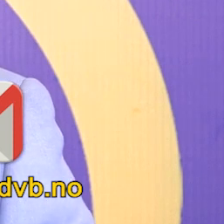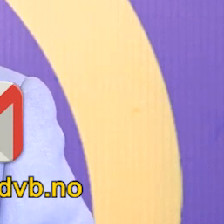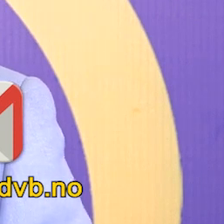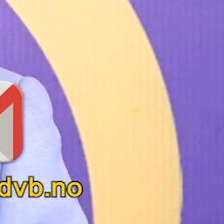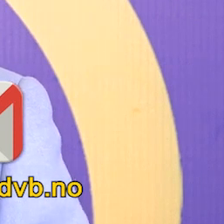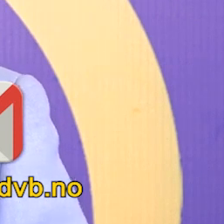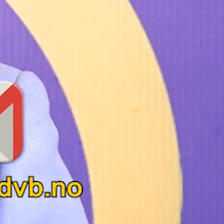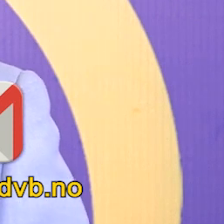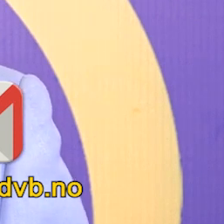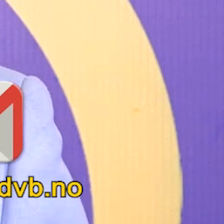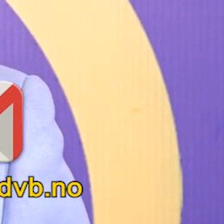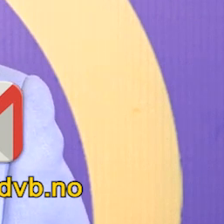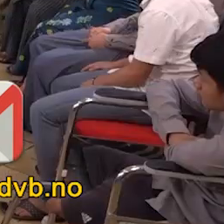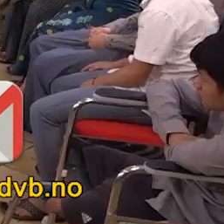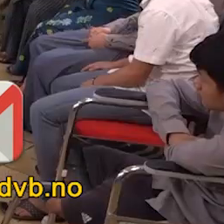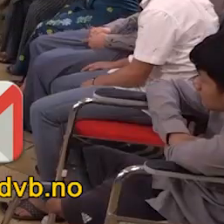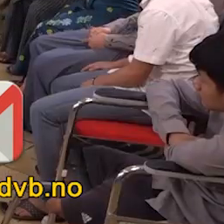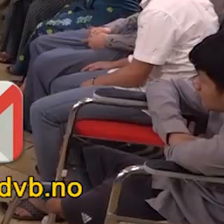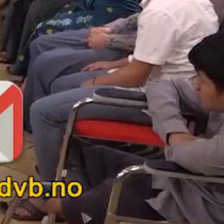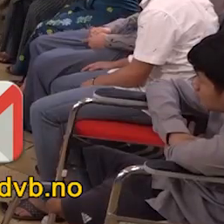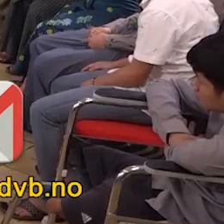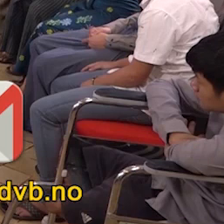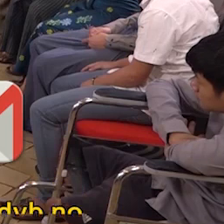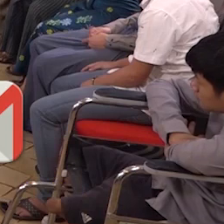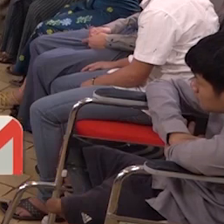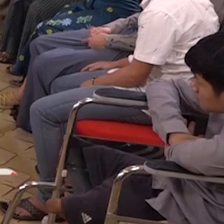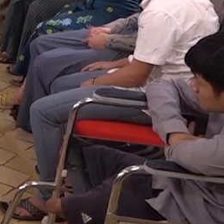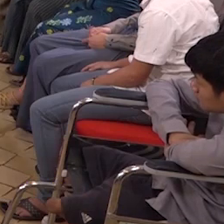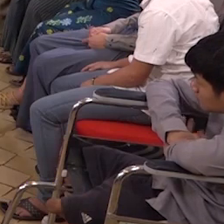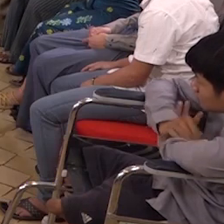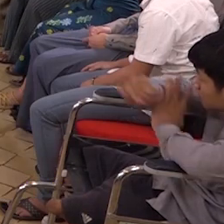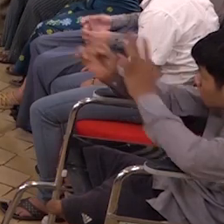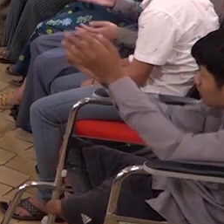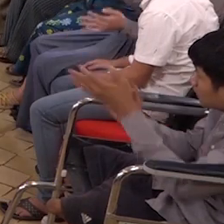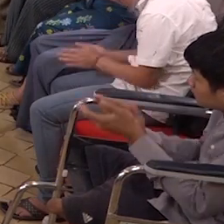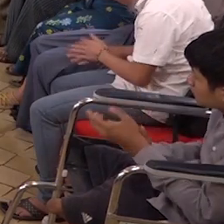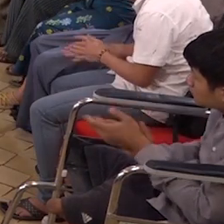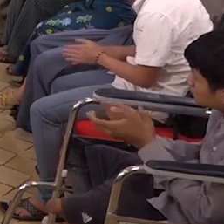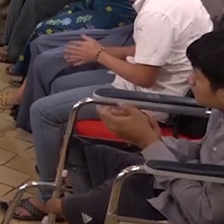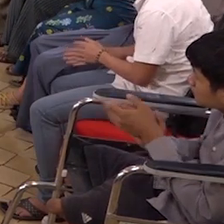တယ်အဲ့မှာဆက်ပြီးတော့မှဆွေးနွေးလို့ရပါတယ်ကြည့်ရှုအားပေးတဲ့အတွက်အကုန်လုံးကျေးဇူးတင်ပါတယ်ကျွန်တော်နေတင်ကြီးပါ